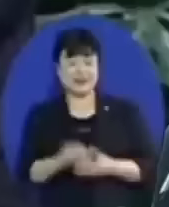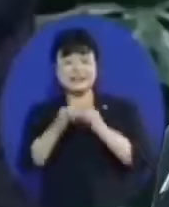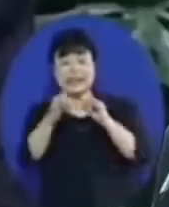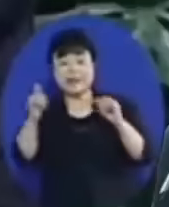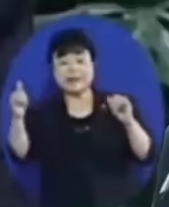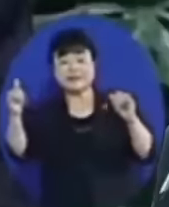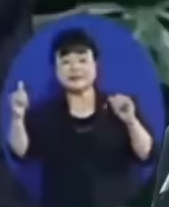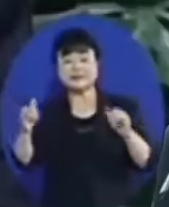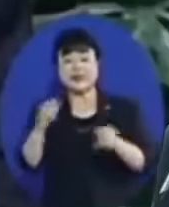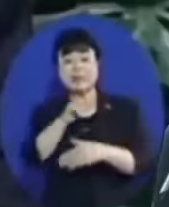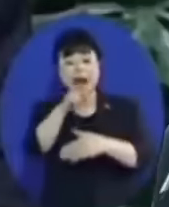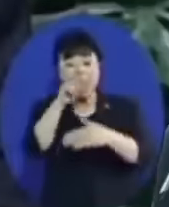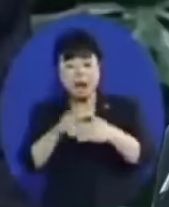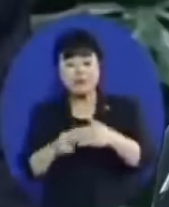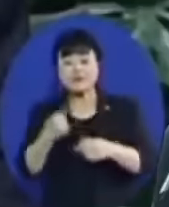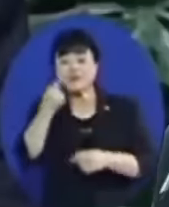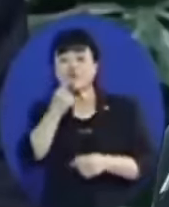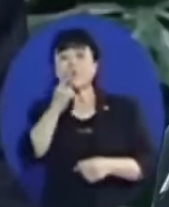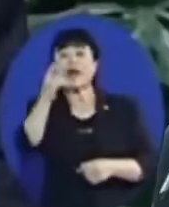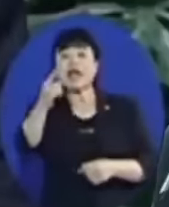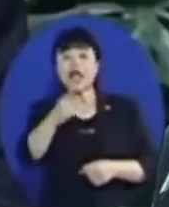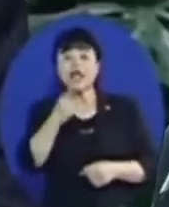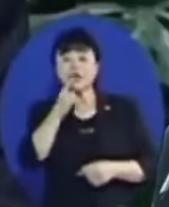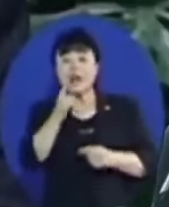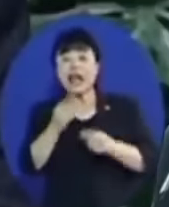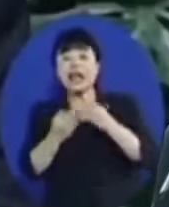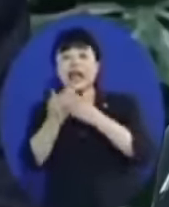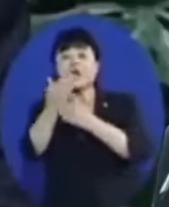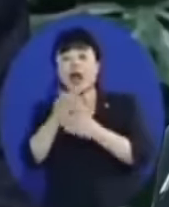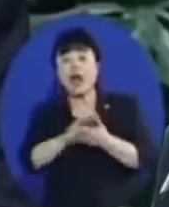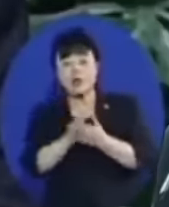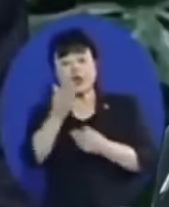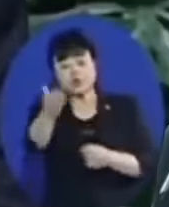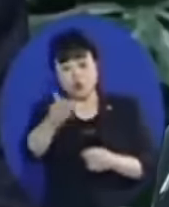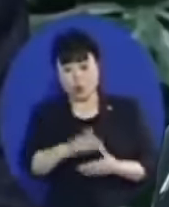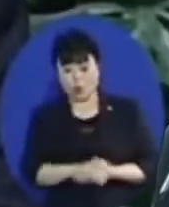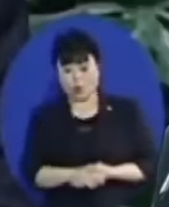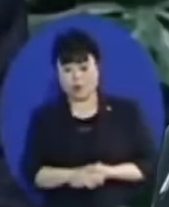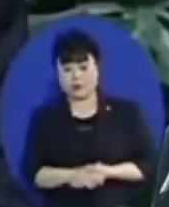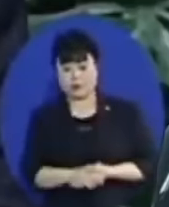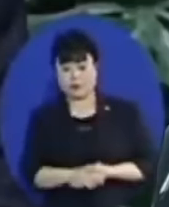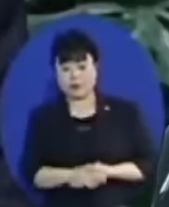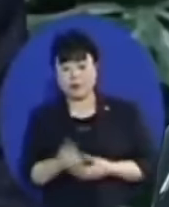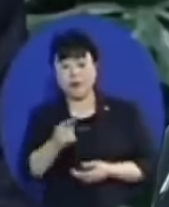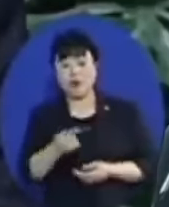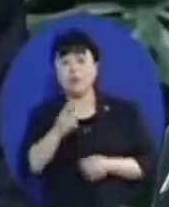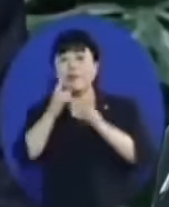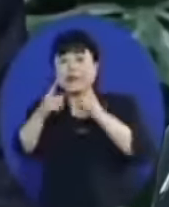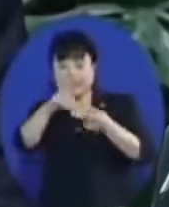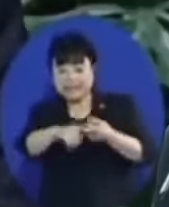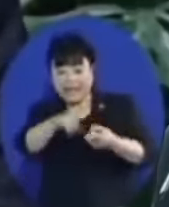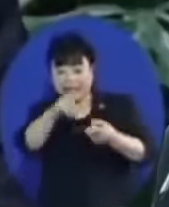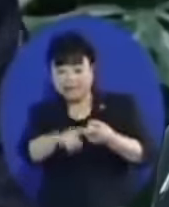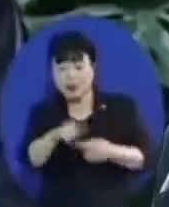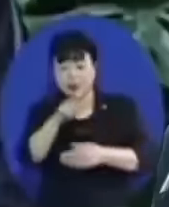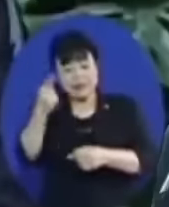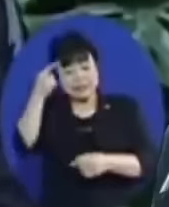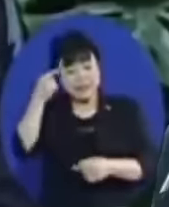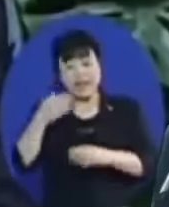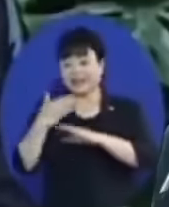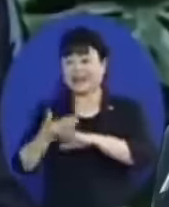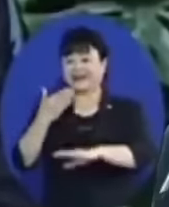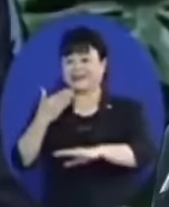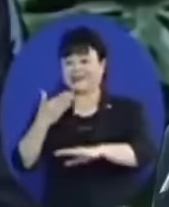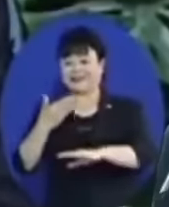사람이 마음을 입으로 말하고 또 입의 말이 마음을 변화시키는 것입니다. 무엇을 말하는가에 따라서 마음의 생각이